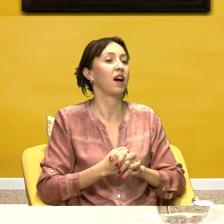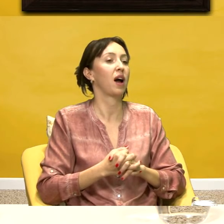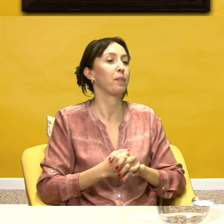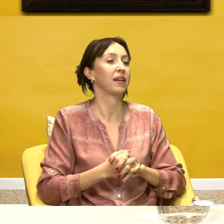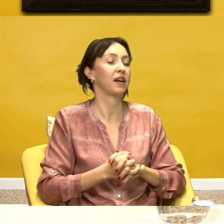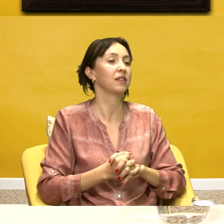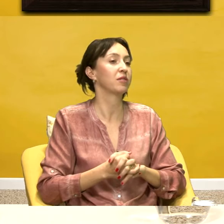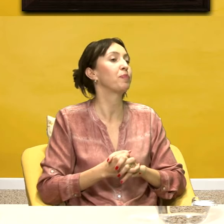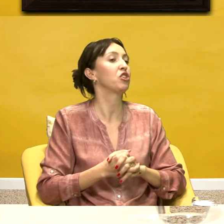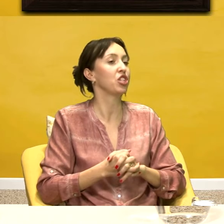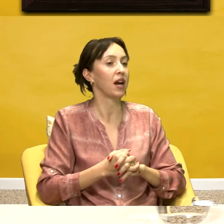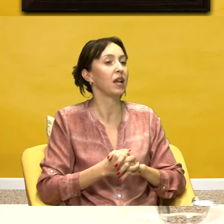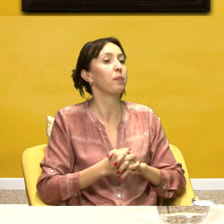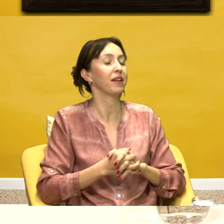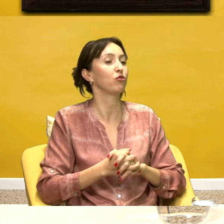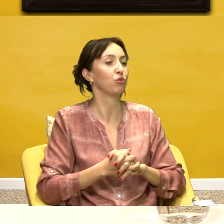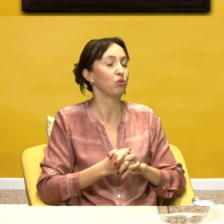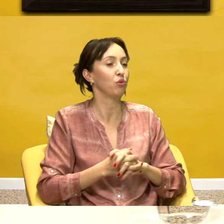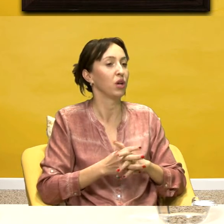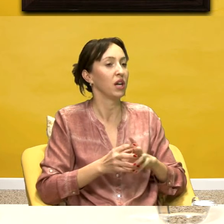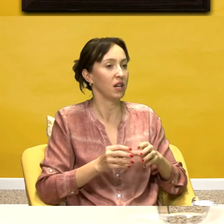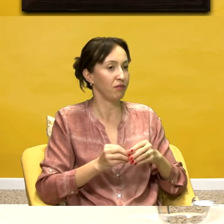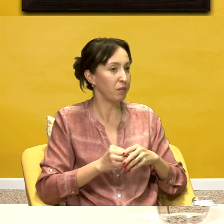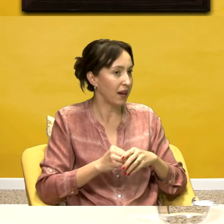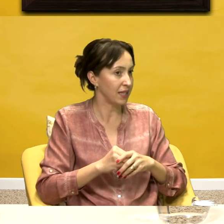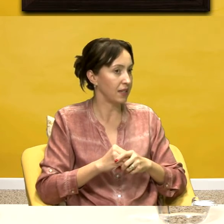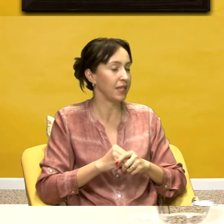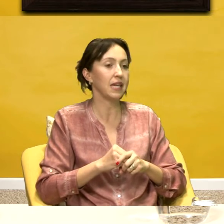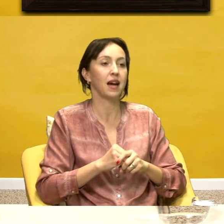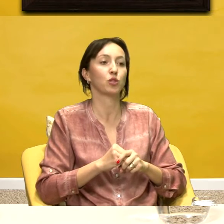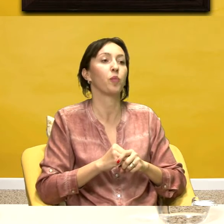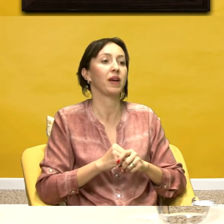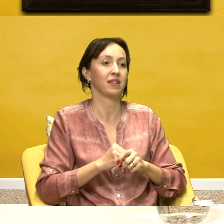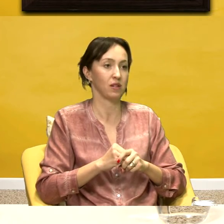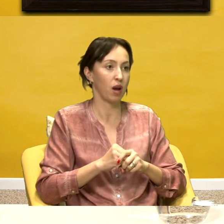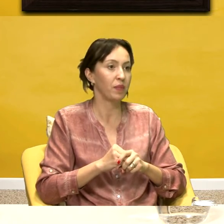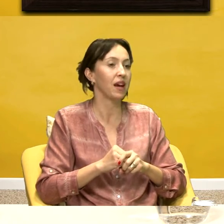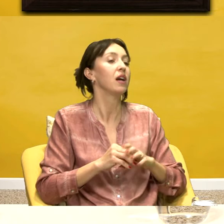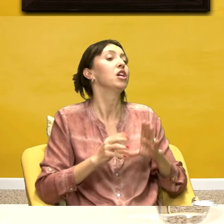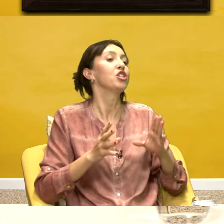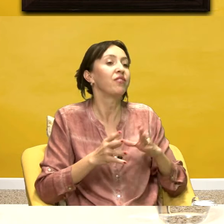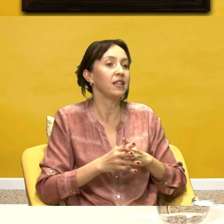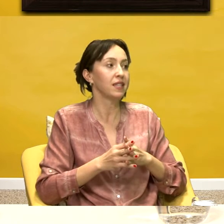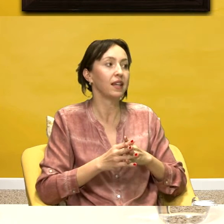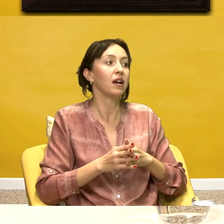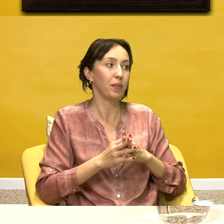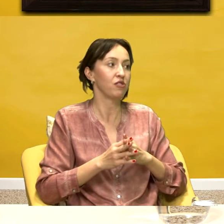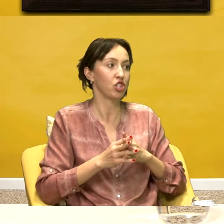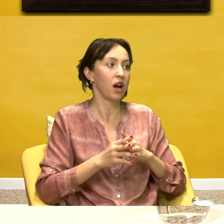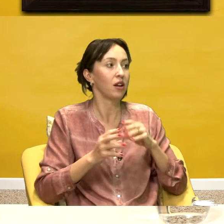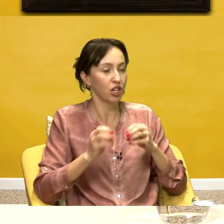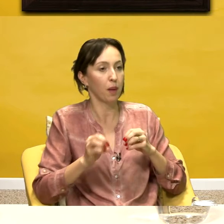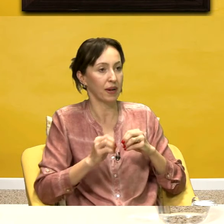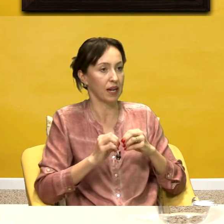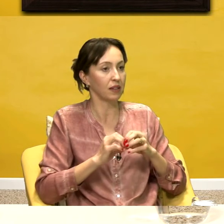A avut aparat special pentru vibrații. El ținea supernă noaptea și fetița, dacă